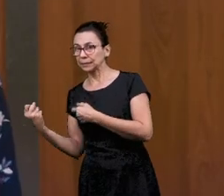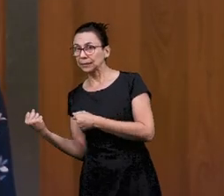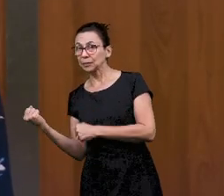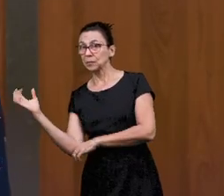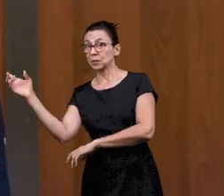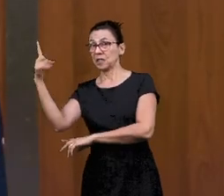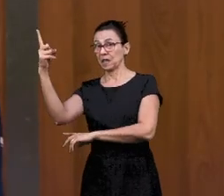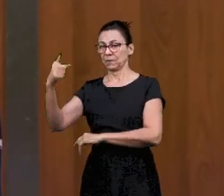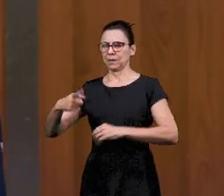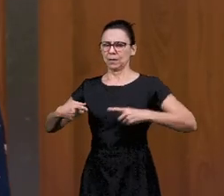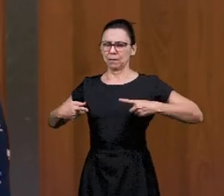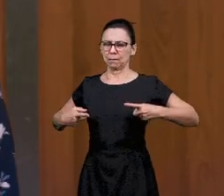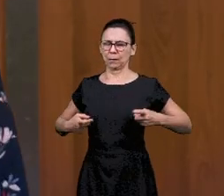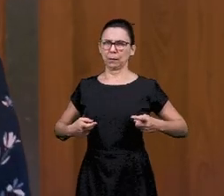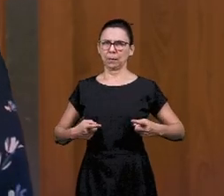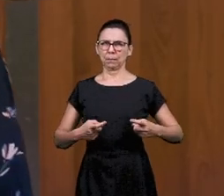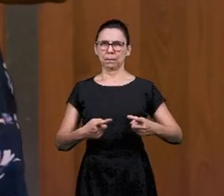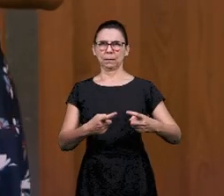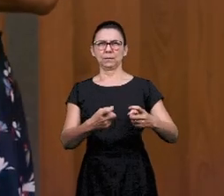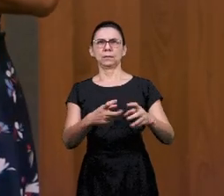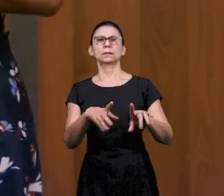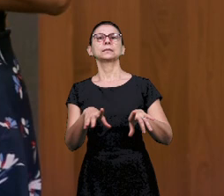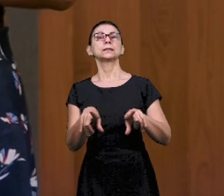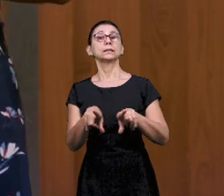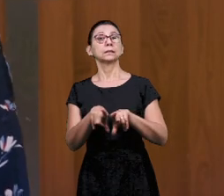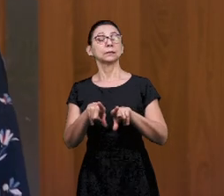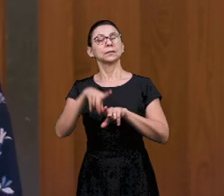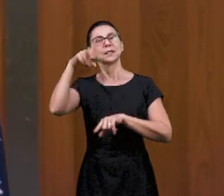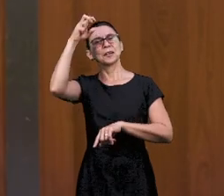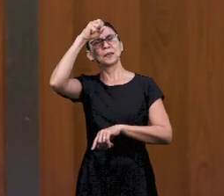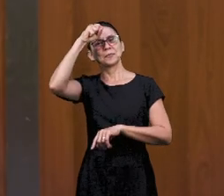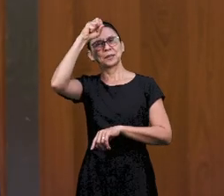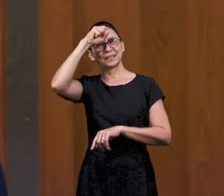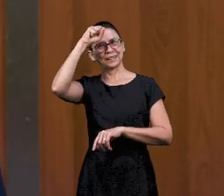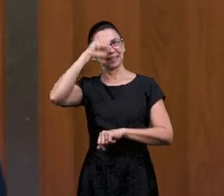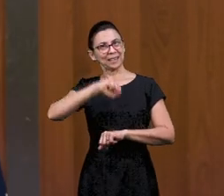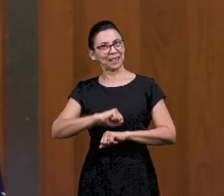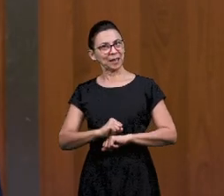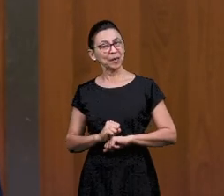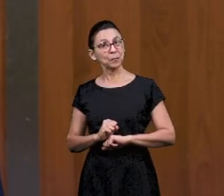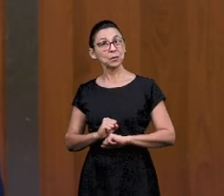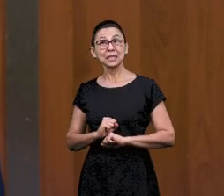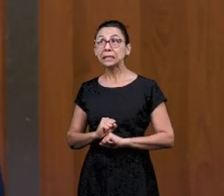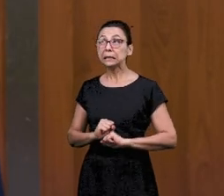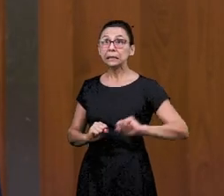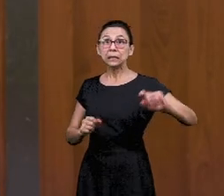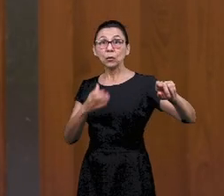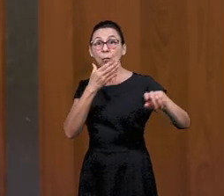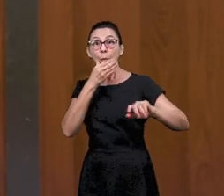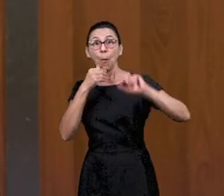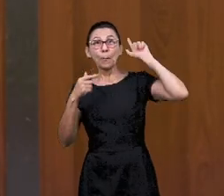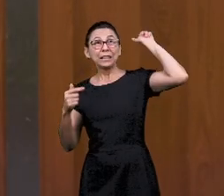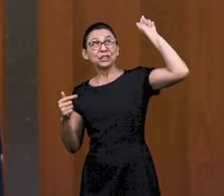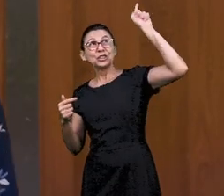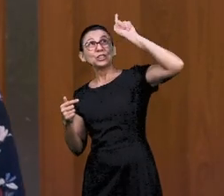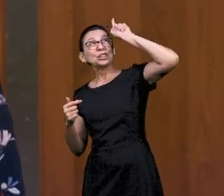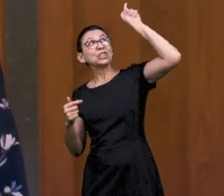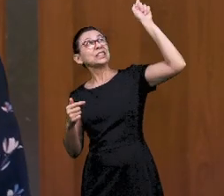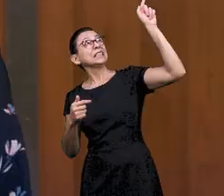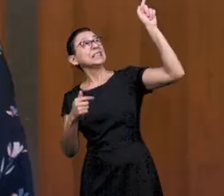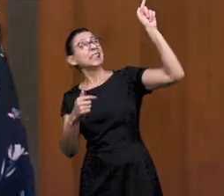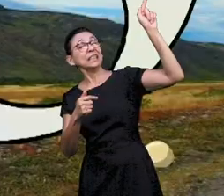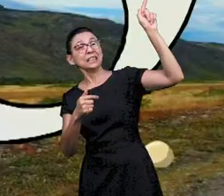guerre. Nous avons appris aussi que David, il a fait face au géant Goliath. Il a vaincu cette